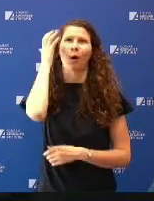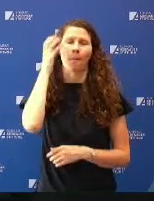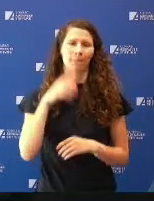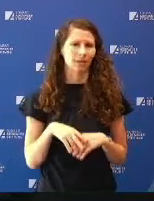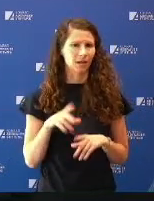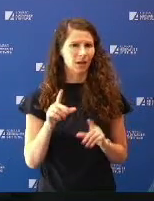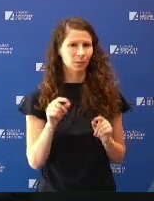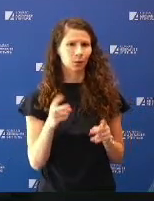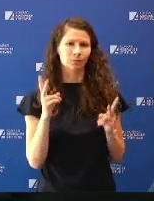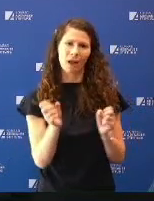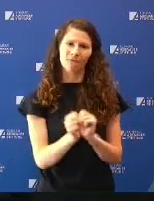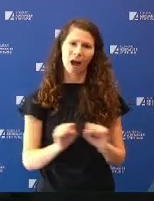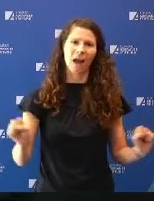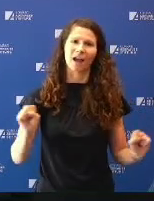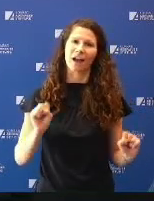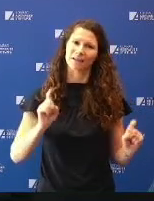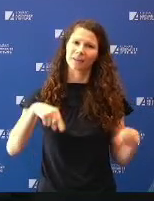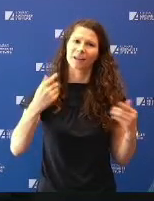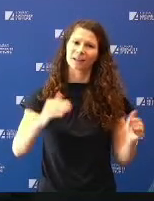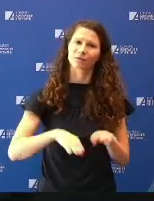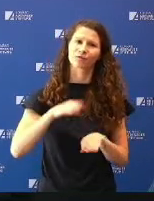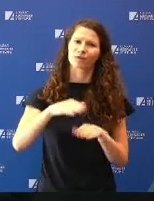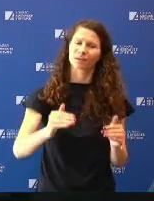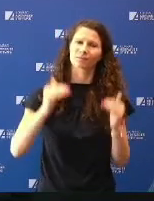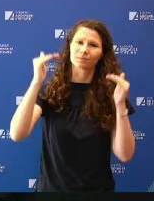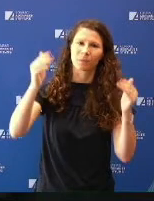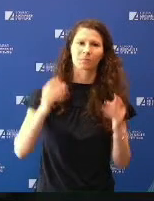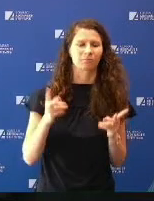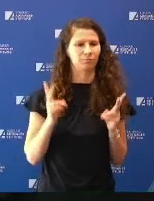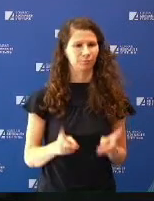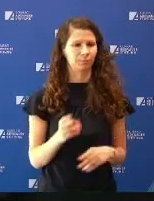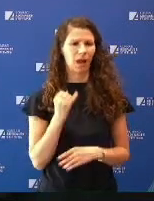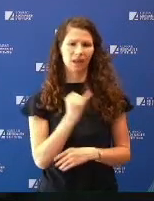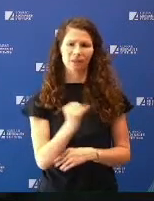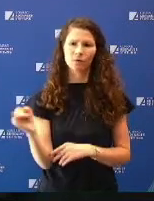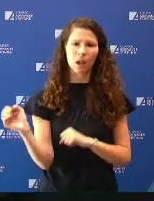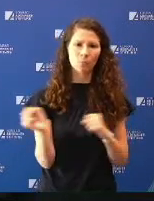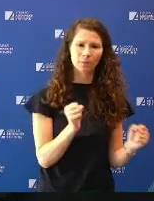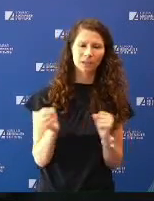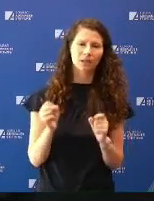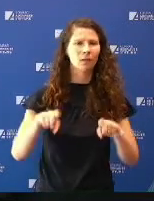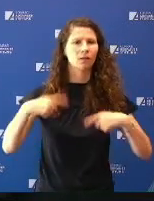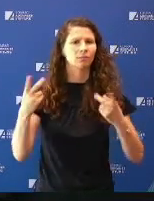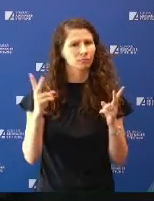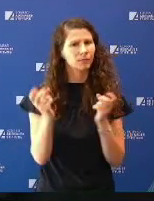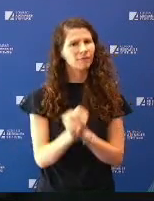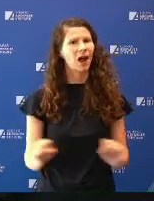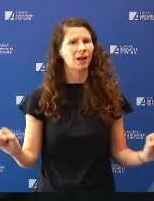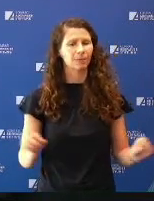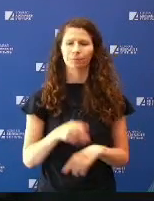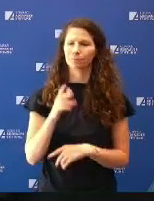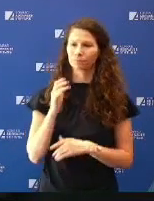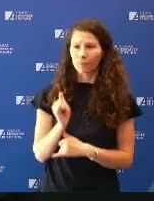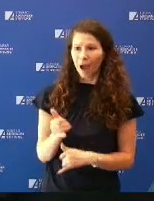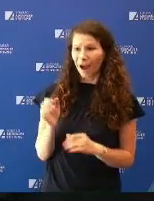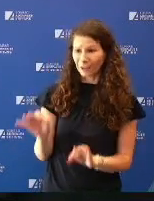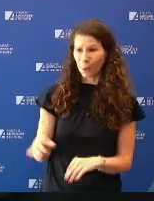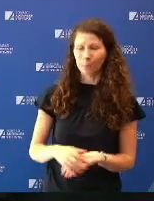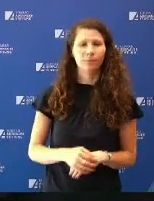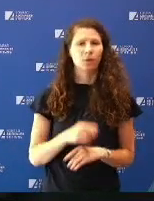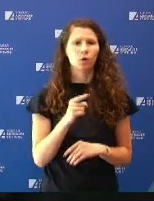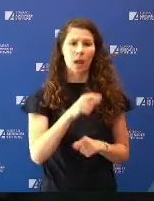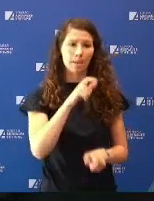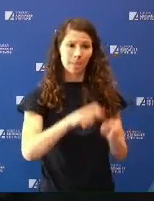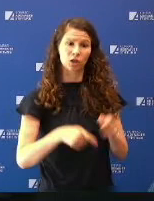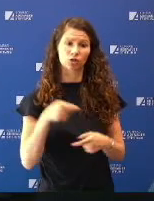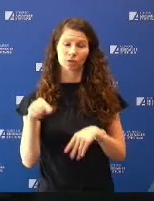nächste Ebene der Freiheit nach der rein individuellen Mobilität. Genau, ja. Wie reagieren denn die Menschen, die mit diesen